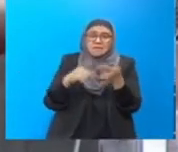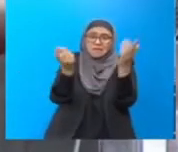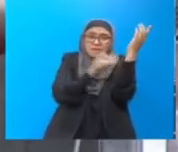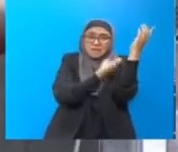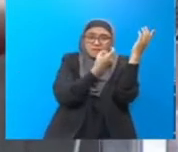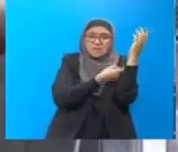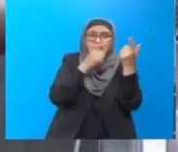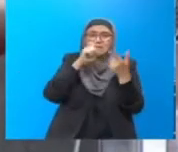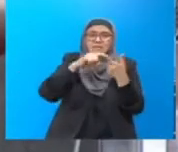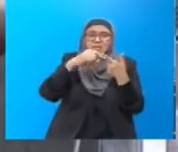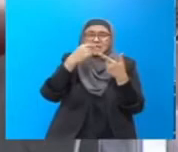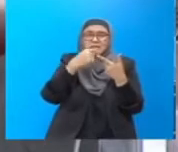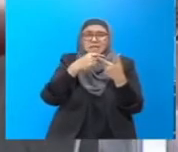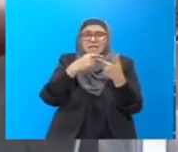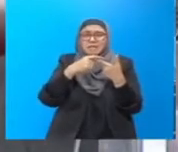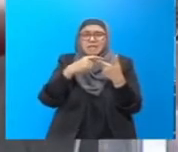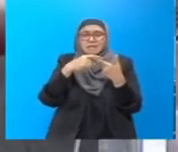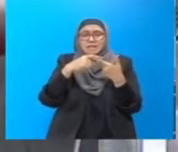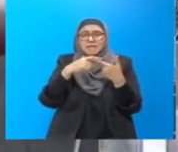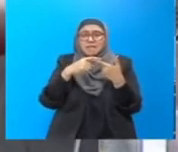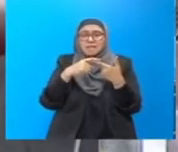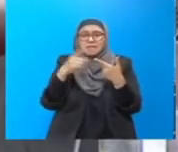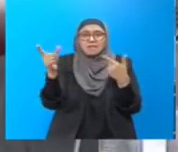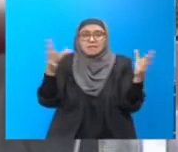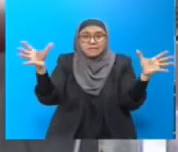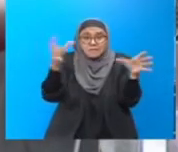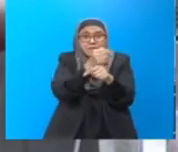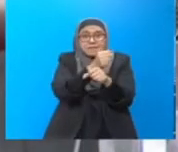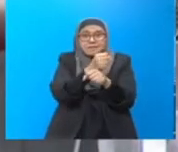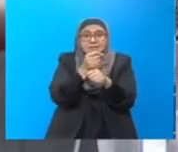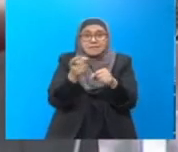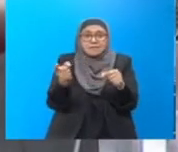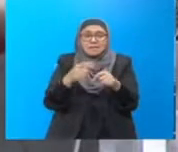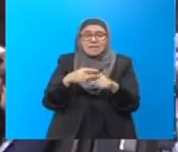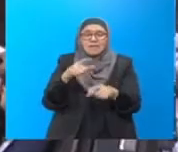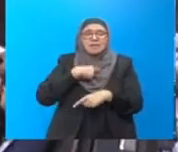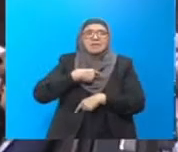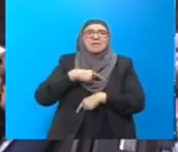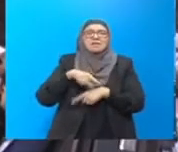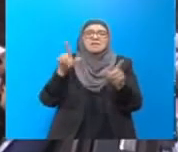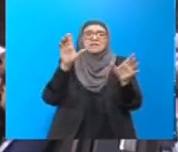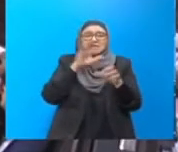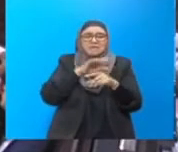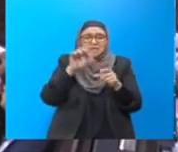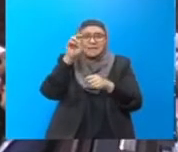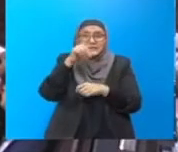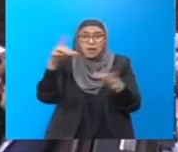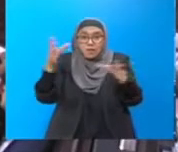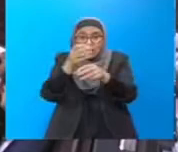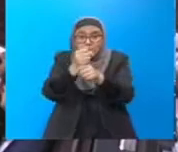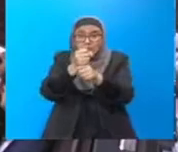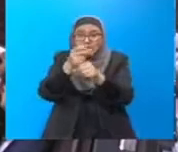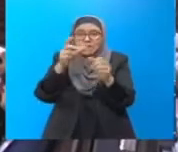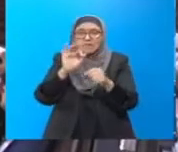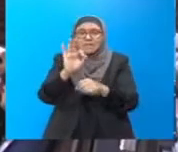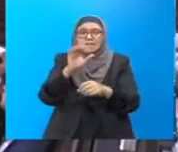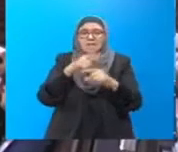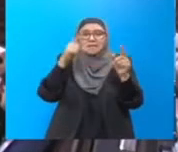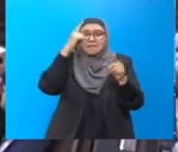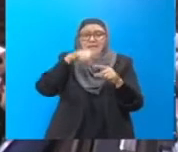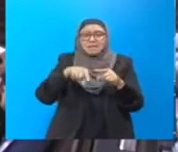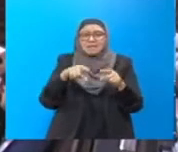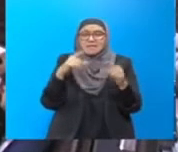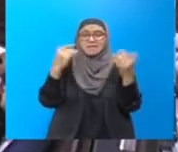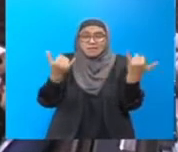supermax new category oh sip oke sekarang ini Puncak baru bagi